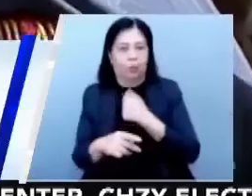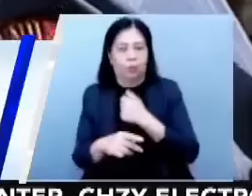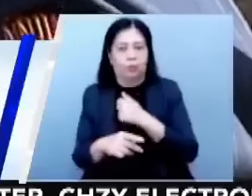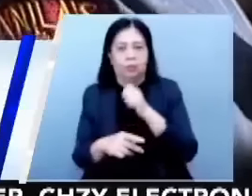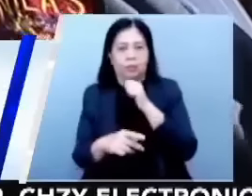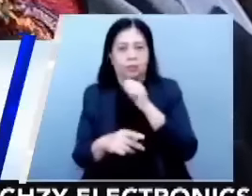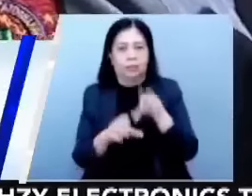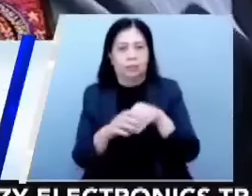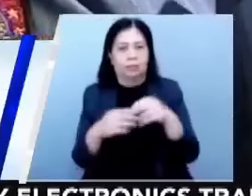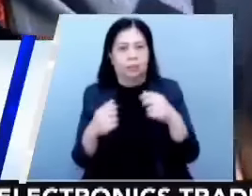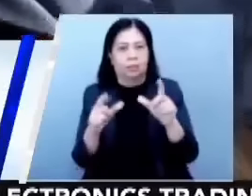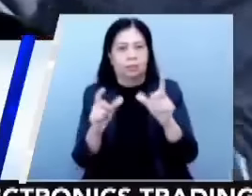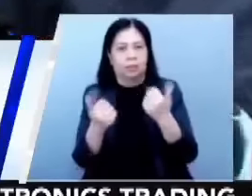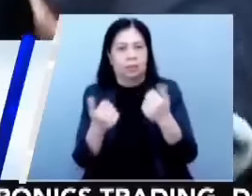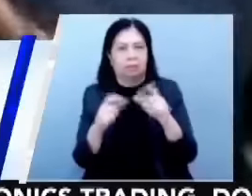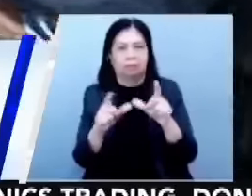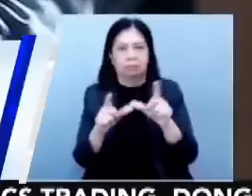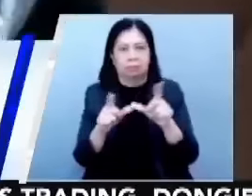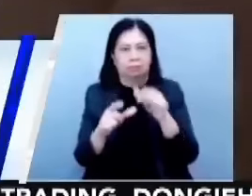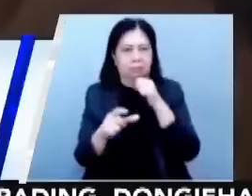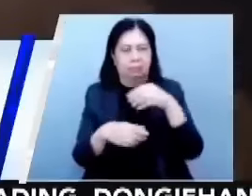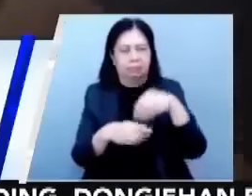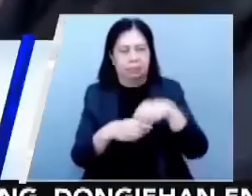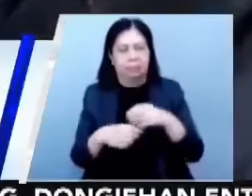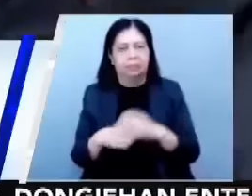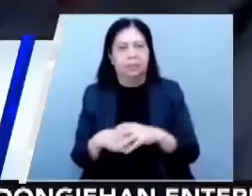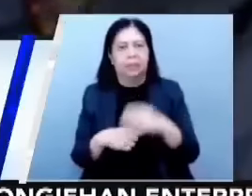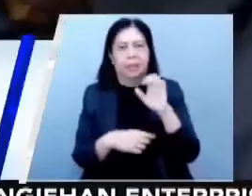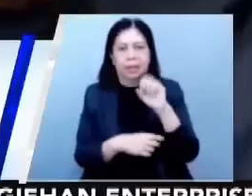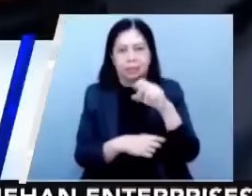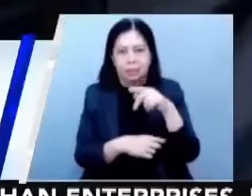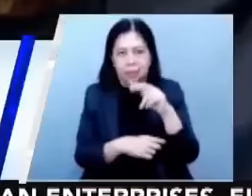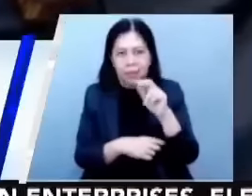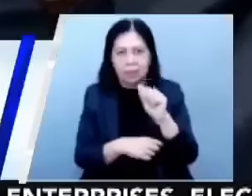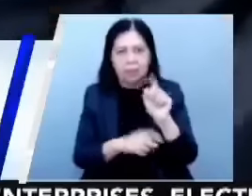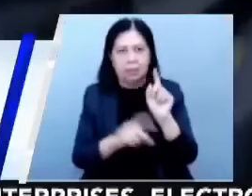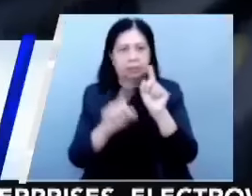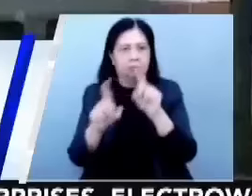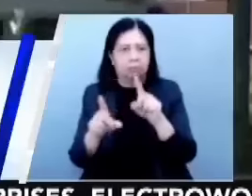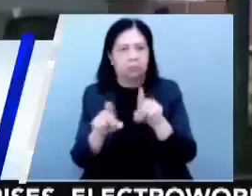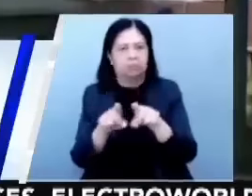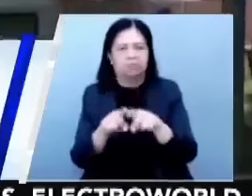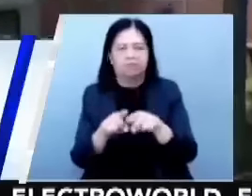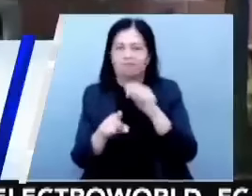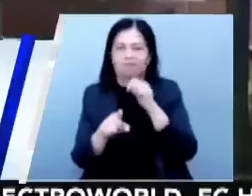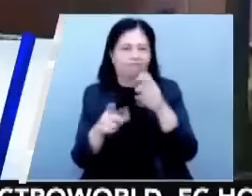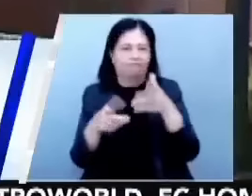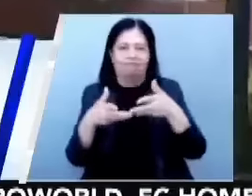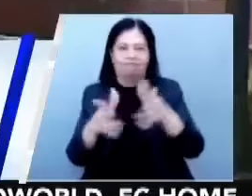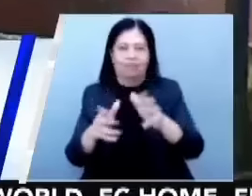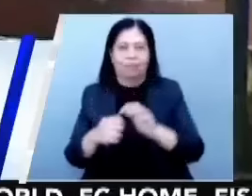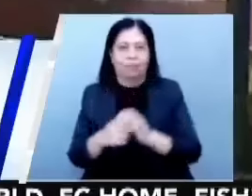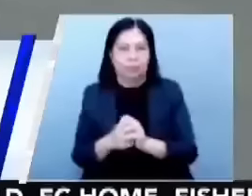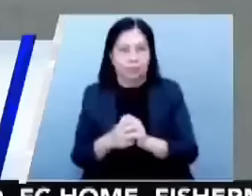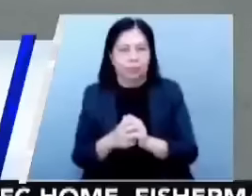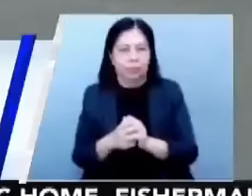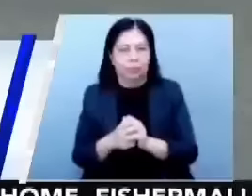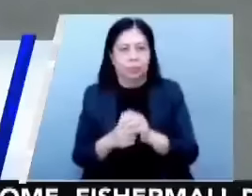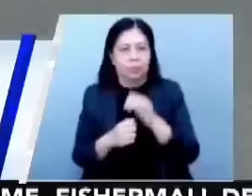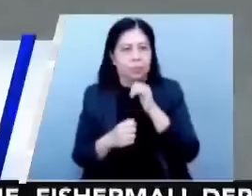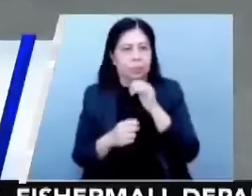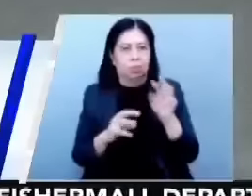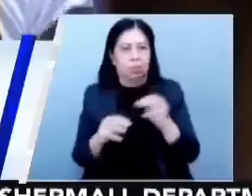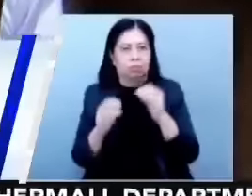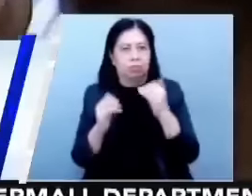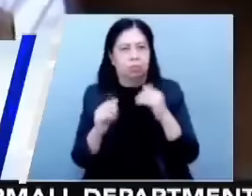sa Espanya Boulevard. Ang planong pagpunta sa Menjola hindi na pinayagan. Halos hindi naman gumalaw ang trapiko matapos silang